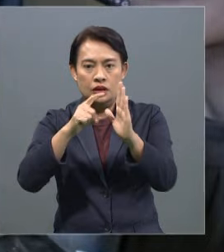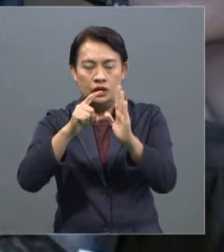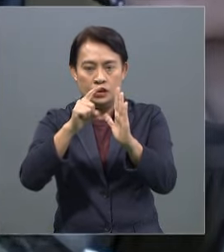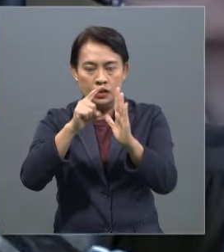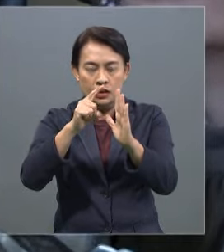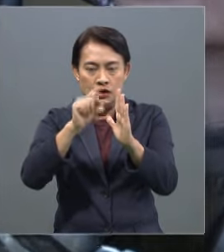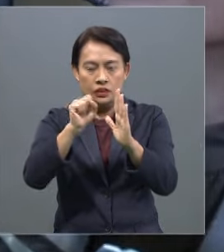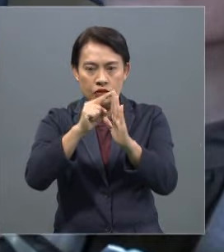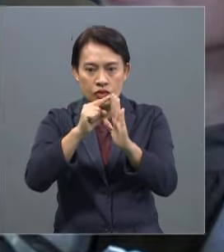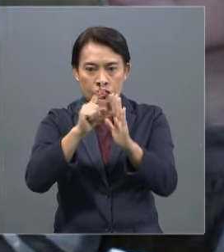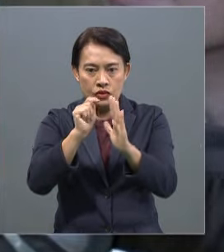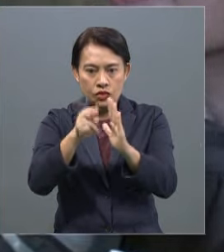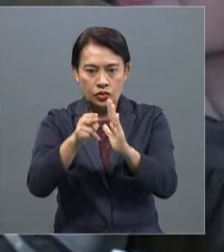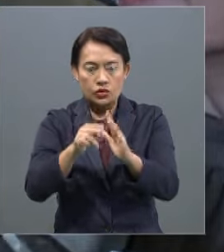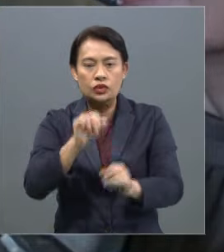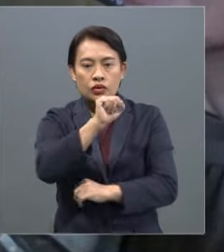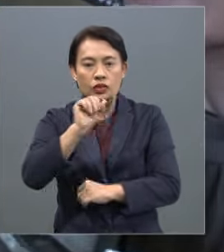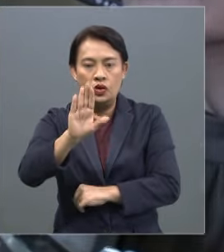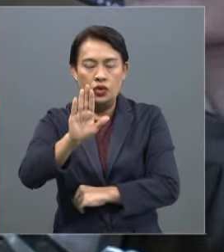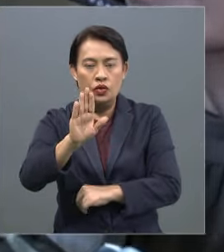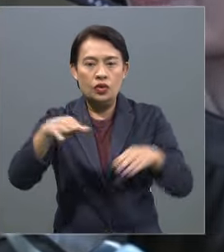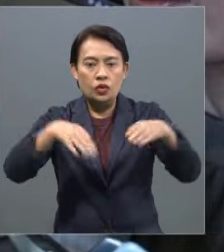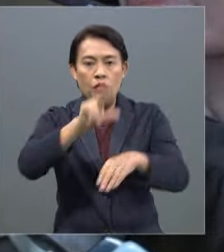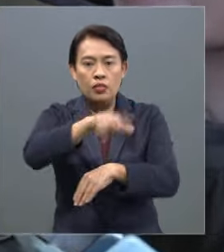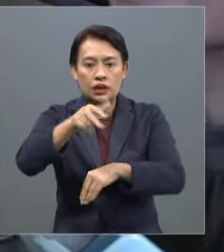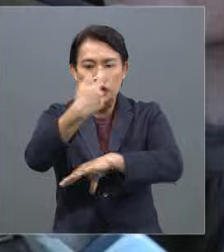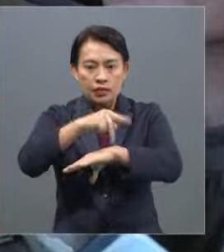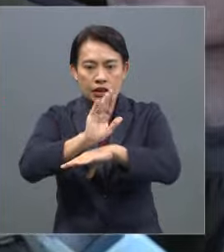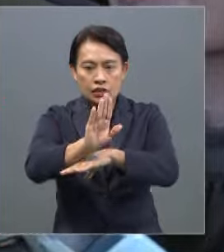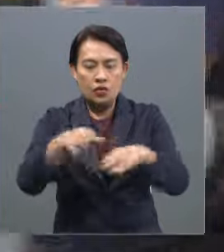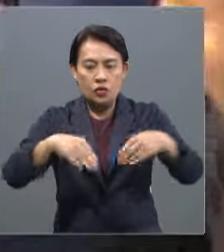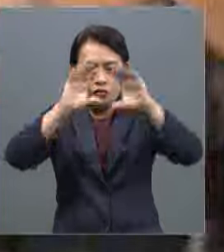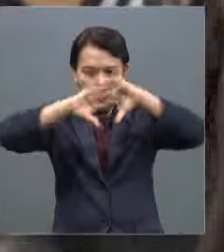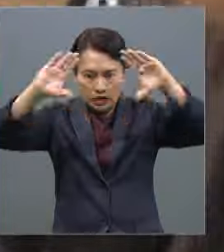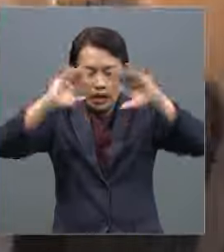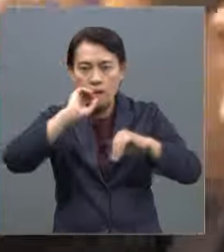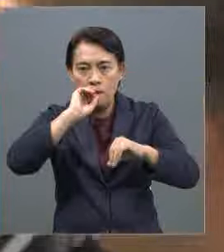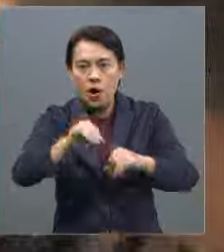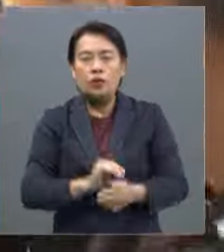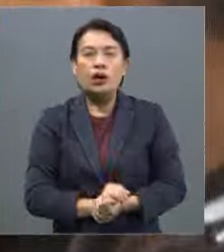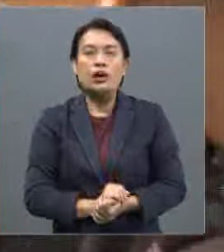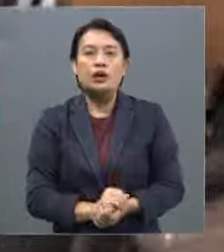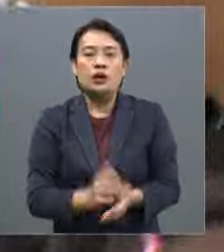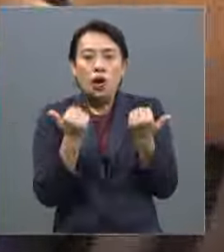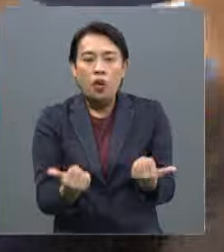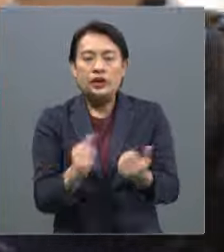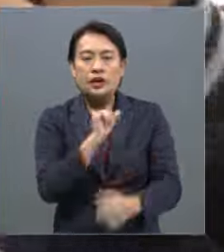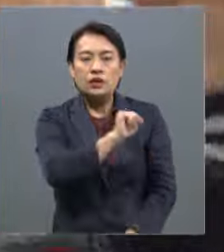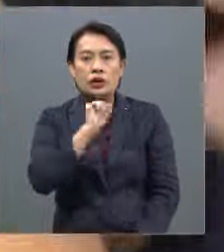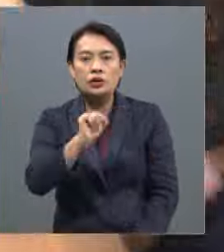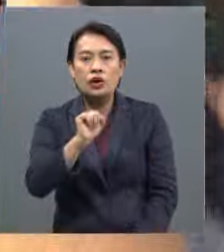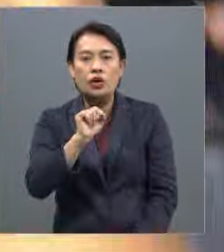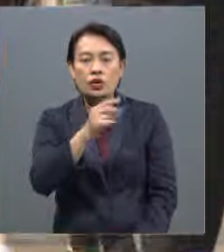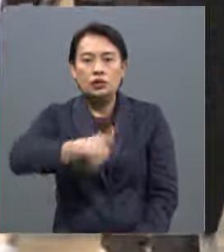สสบัญชีรายชื่อพรรคเพื่อไทยในฐานะของประธานวิปรัฐบาลออกมาย้ำนะครับว่าวันนี้ส.สพรรคเพื่อไทยทั้ง